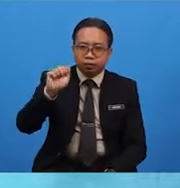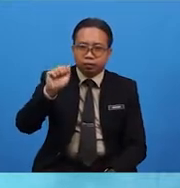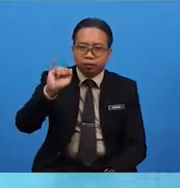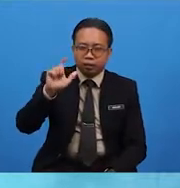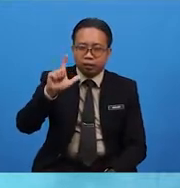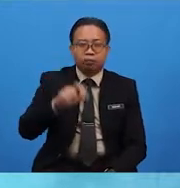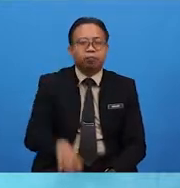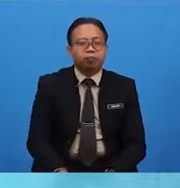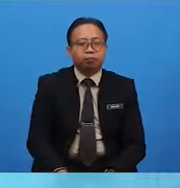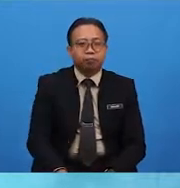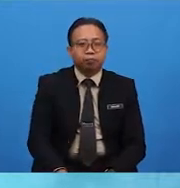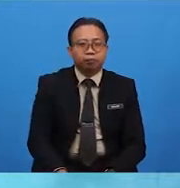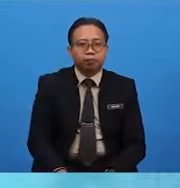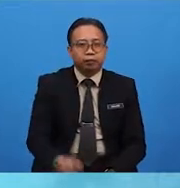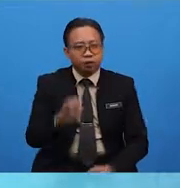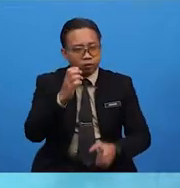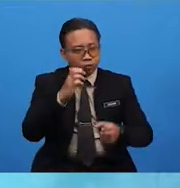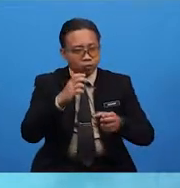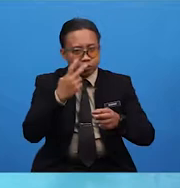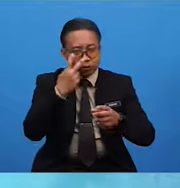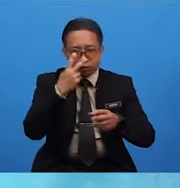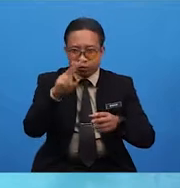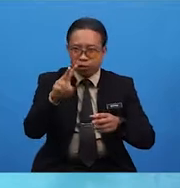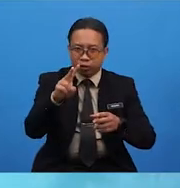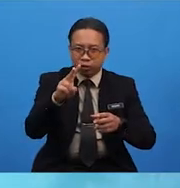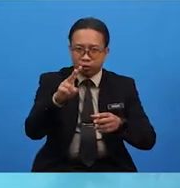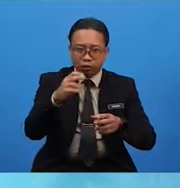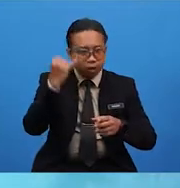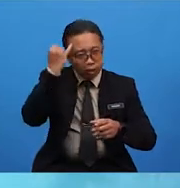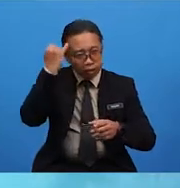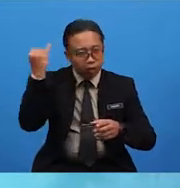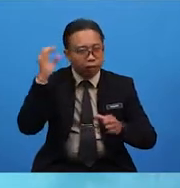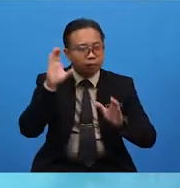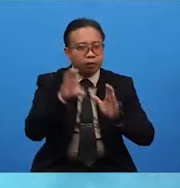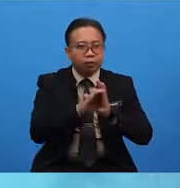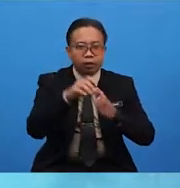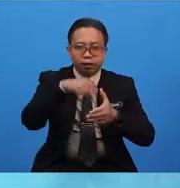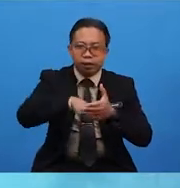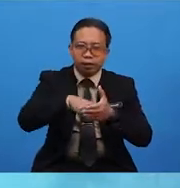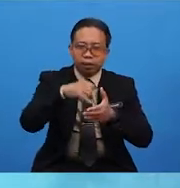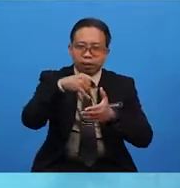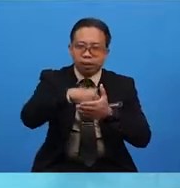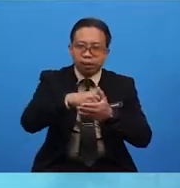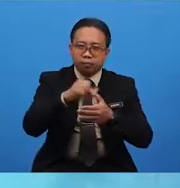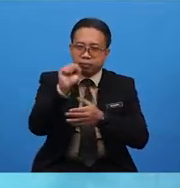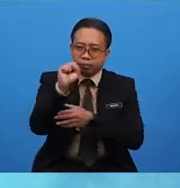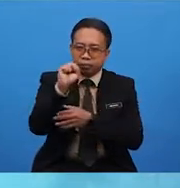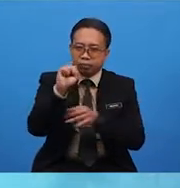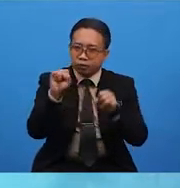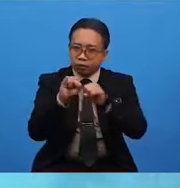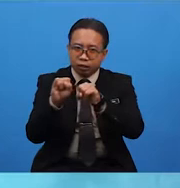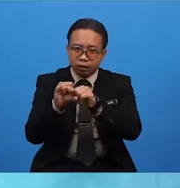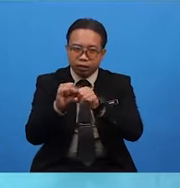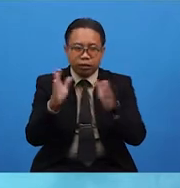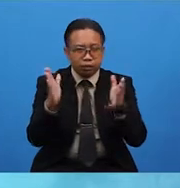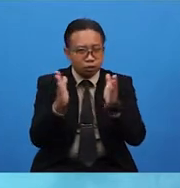Fase ini merupakan eksplorasi awal pencernaan hijaber gambar dalam slide yang kecil dan banyak